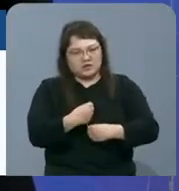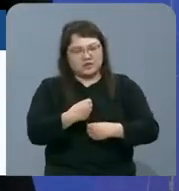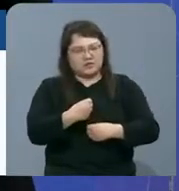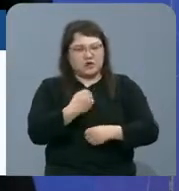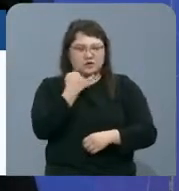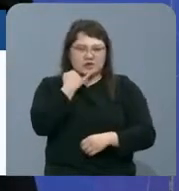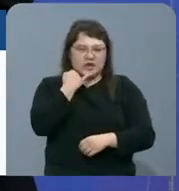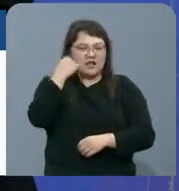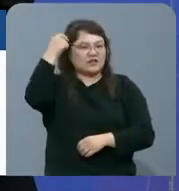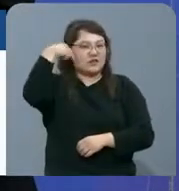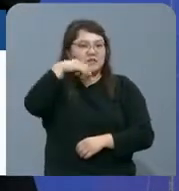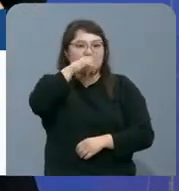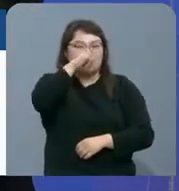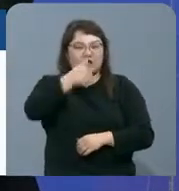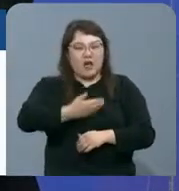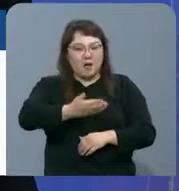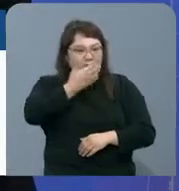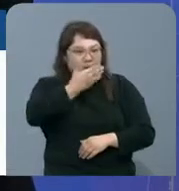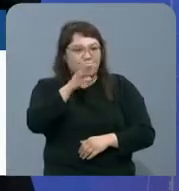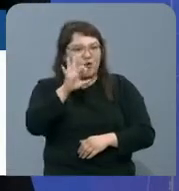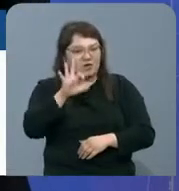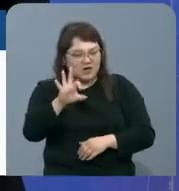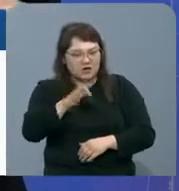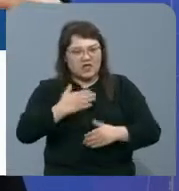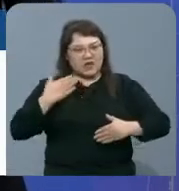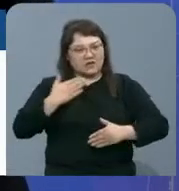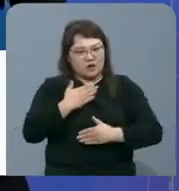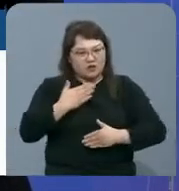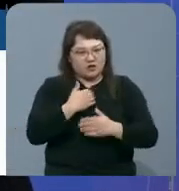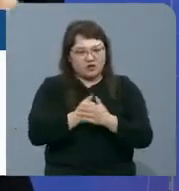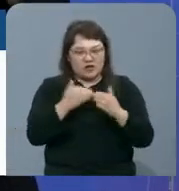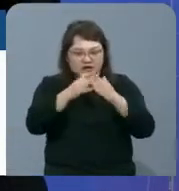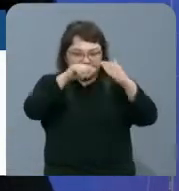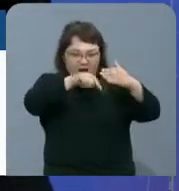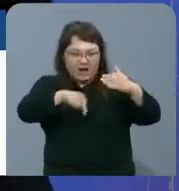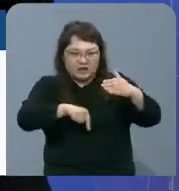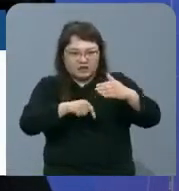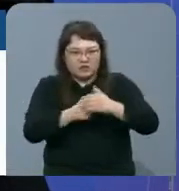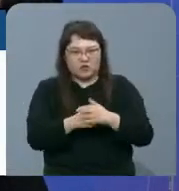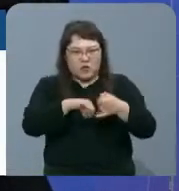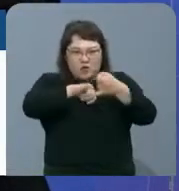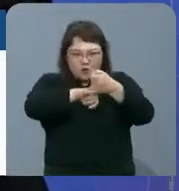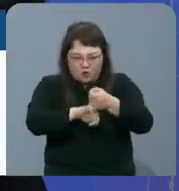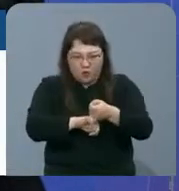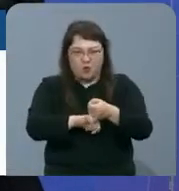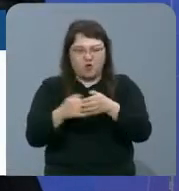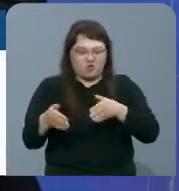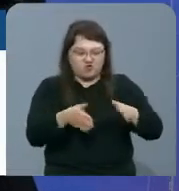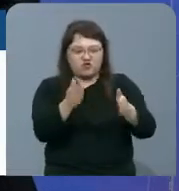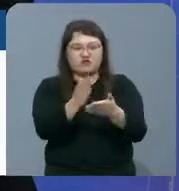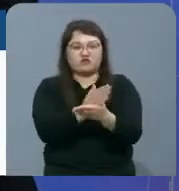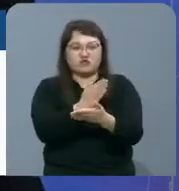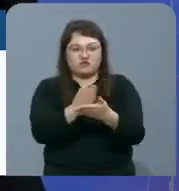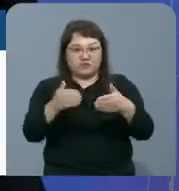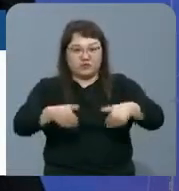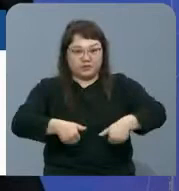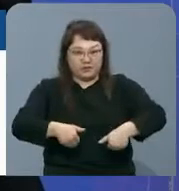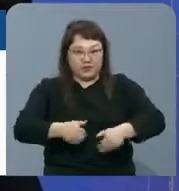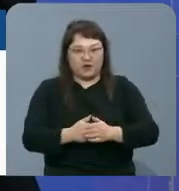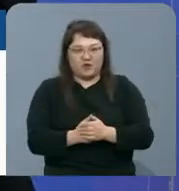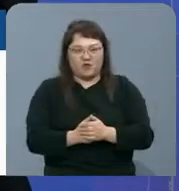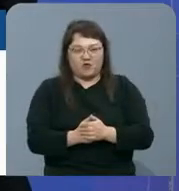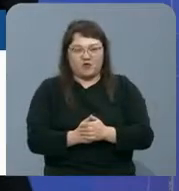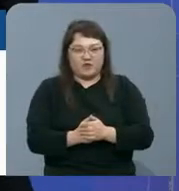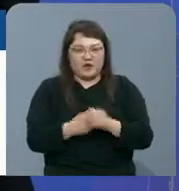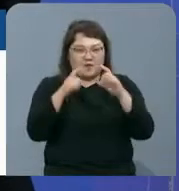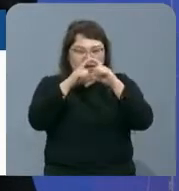것 같습니다. 식사나 화장실이나 샤워 같은 것은 집안 내에서도 반드시 동선을 좀 분리해 주시고 두말할 필요도